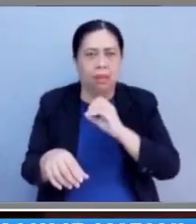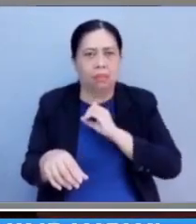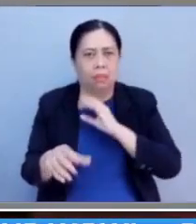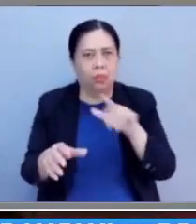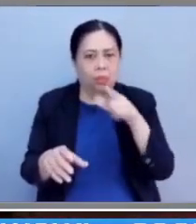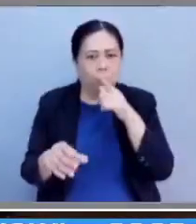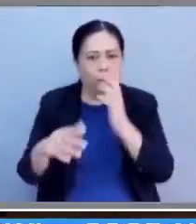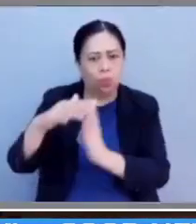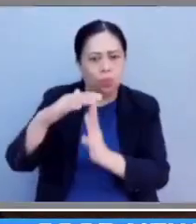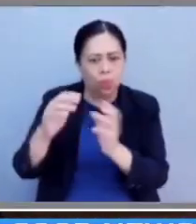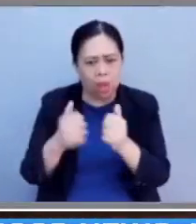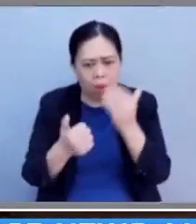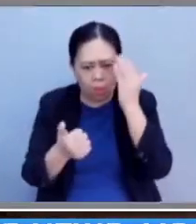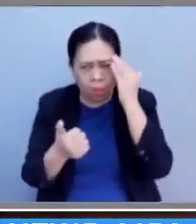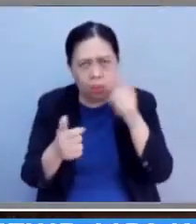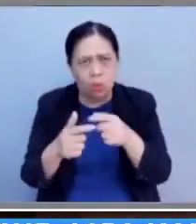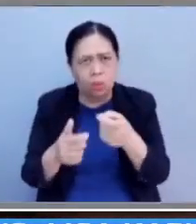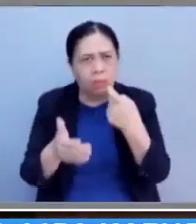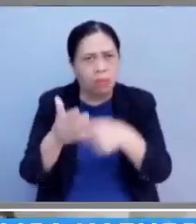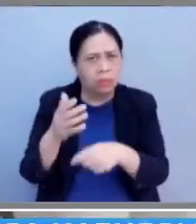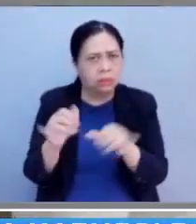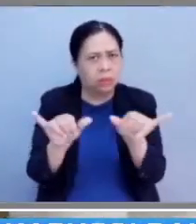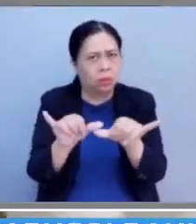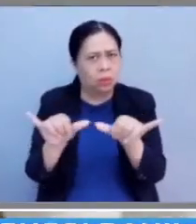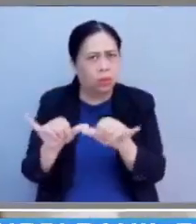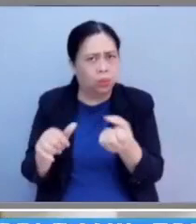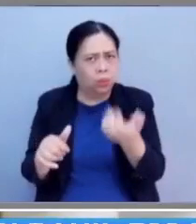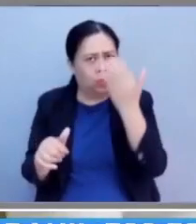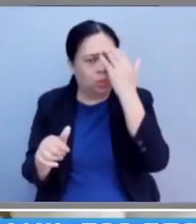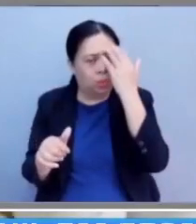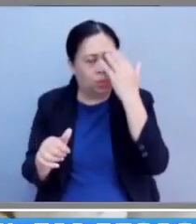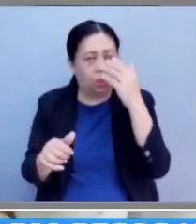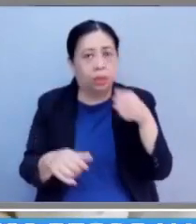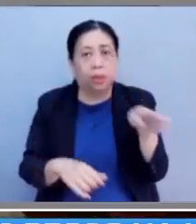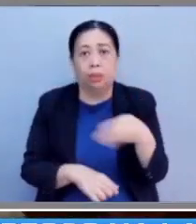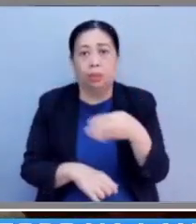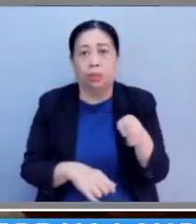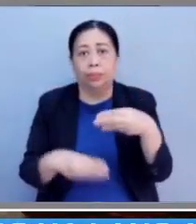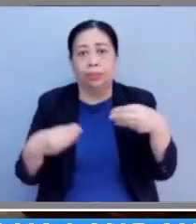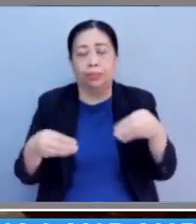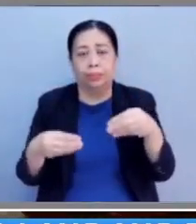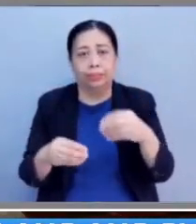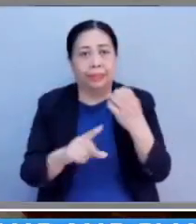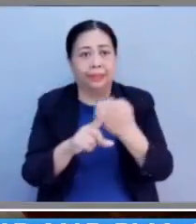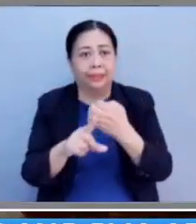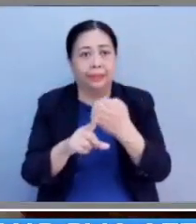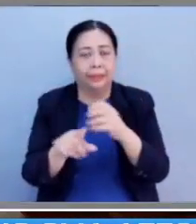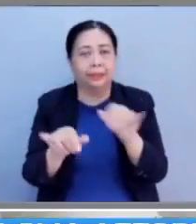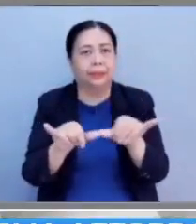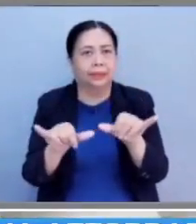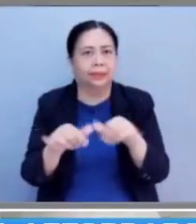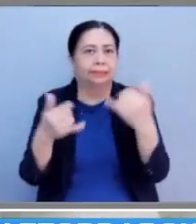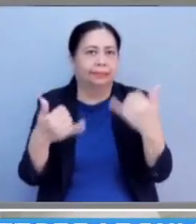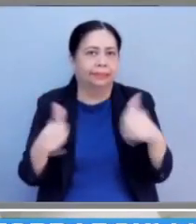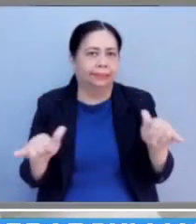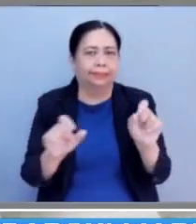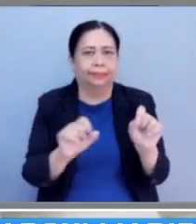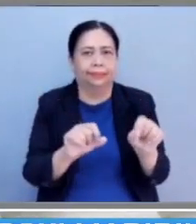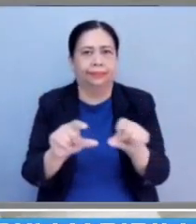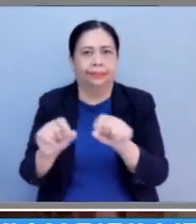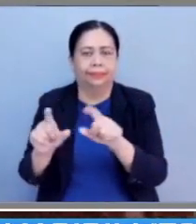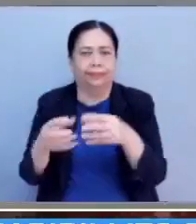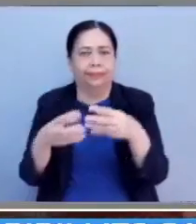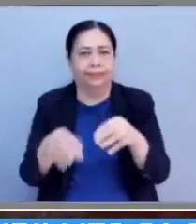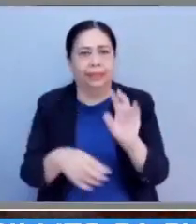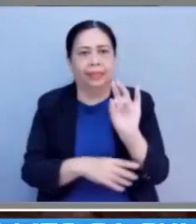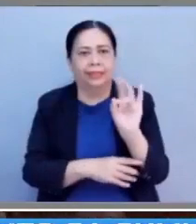paano manatukoy ang presyo at size nito. Sa Bloomin' Treat Market sa Maynila, kada piraso at size pa rin ang bentahan ng itlog. 7 pesos